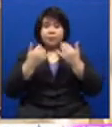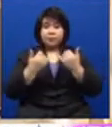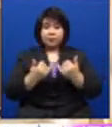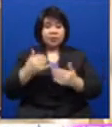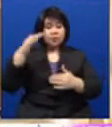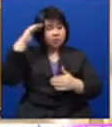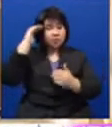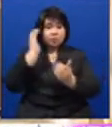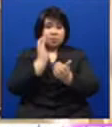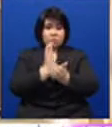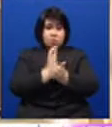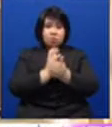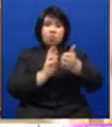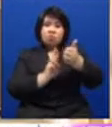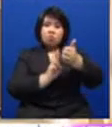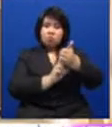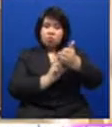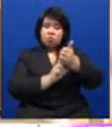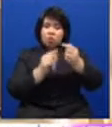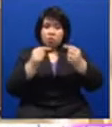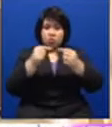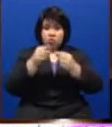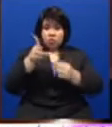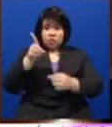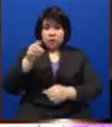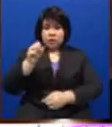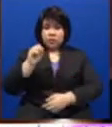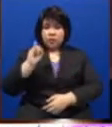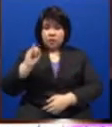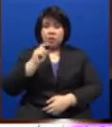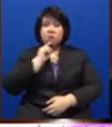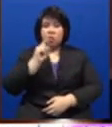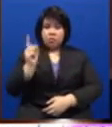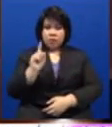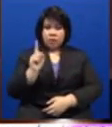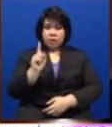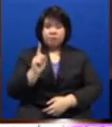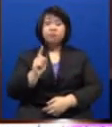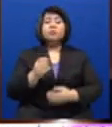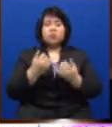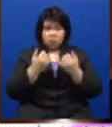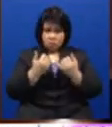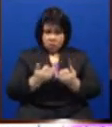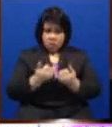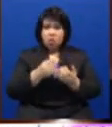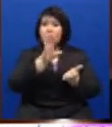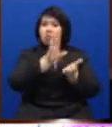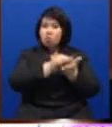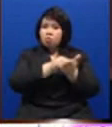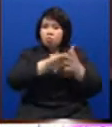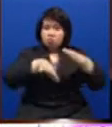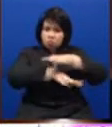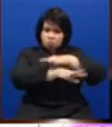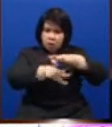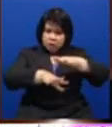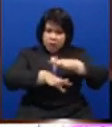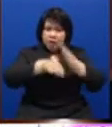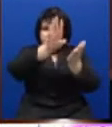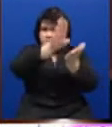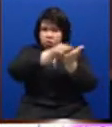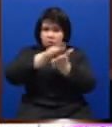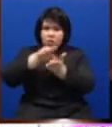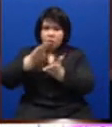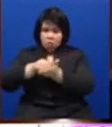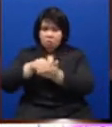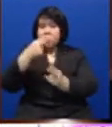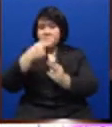งษ์โคชรักษ์รองอธิบดีกรมสอบสวนคดีพิเศษระบุว่าขณะนี้อยู่ระหว่างรวบรวมหลักฐานออกหมายจับเพิ่มเติมจ